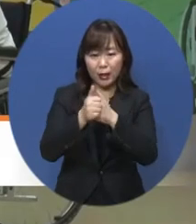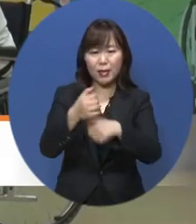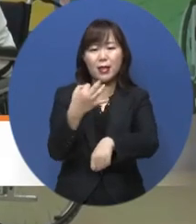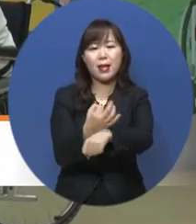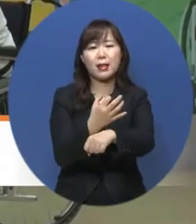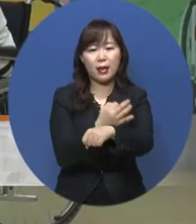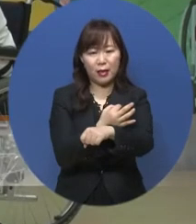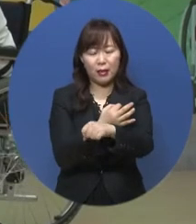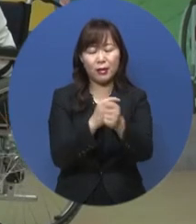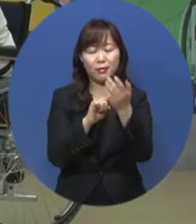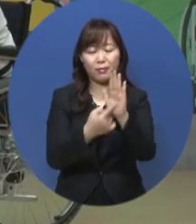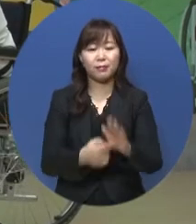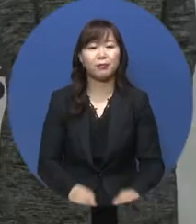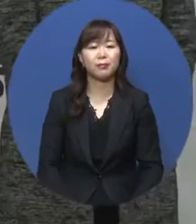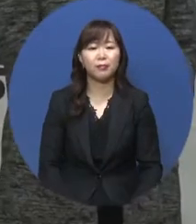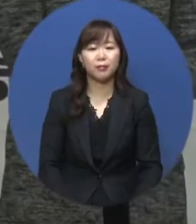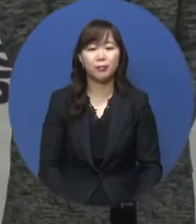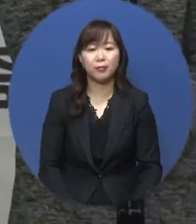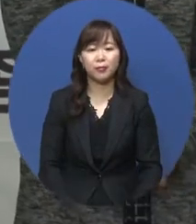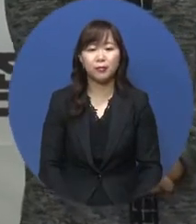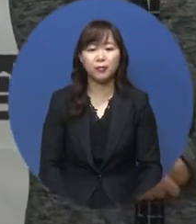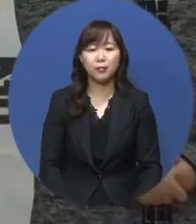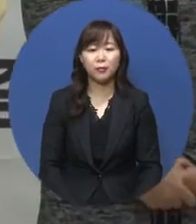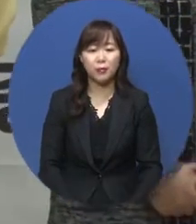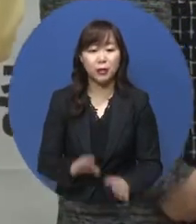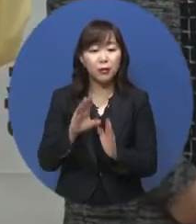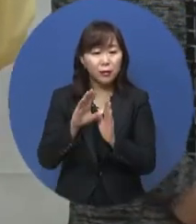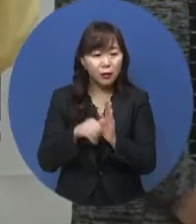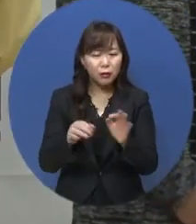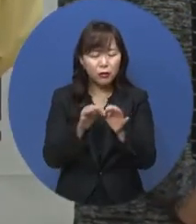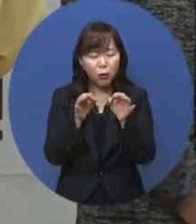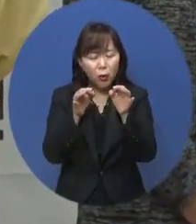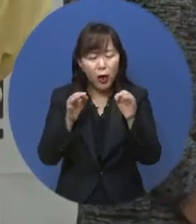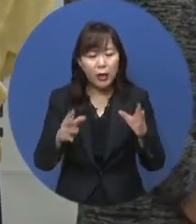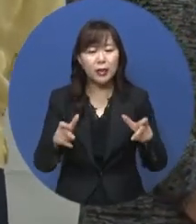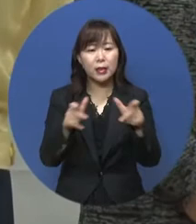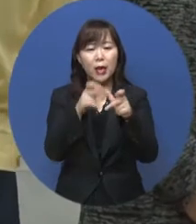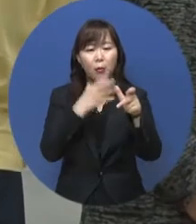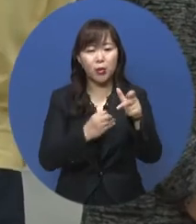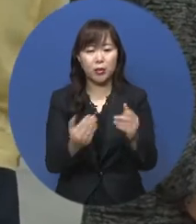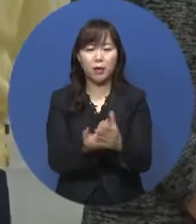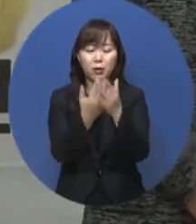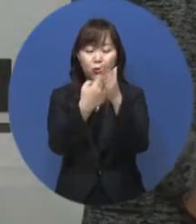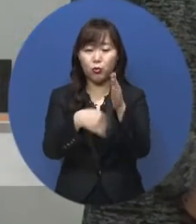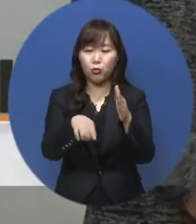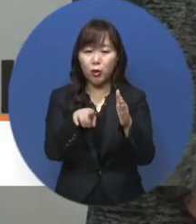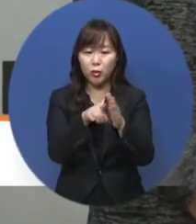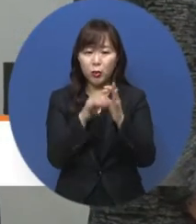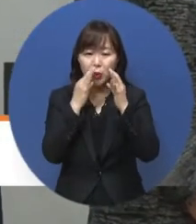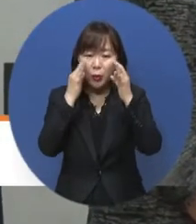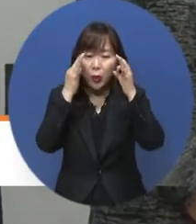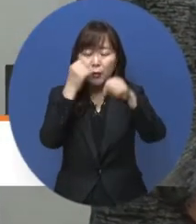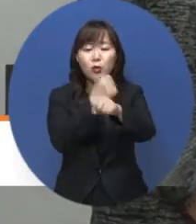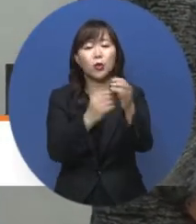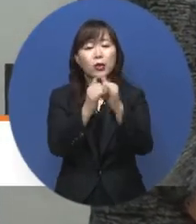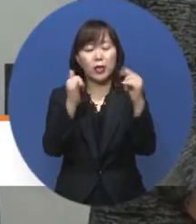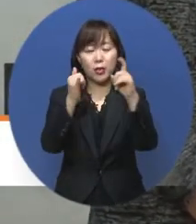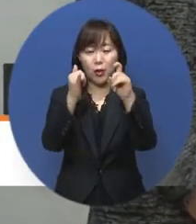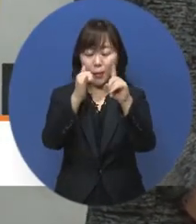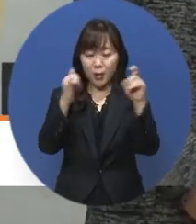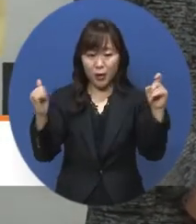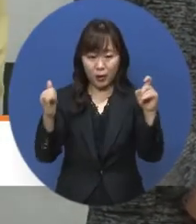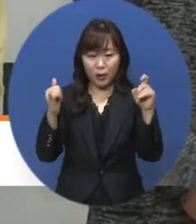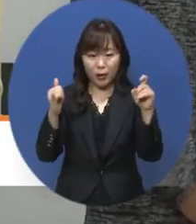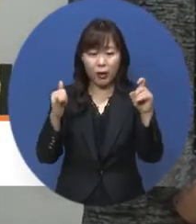간소하게 치러졌습니다. 이 자리에서는 그동안 장애인 복지 증진을 위해 노력해온 유공자